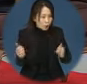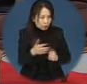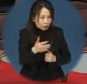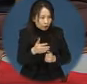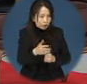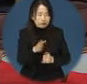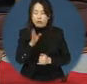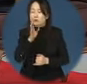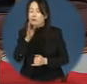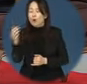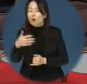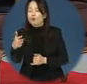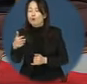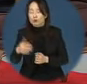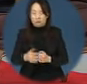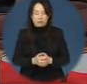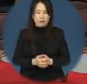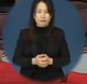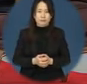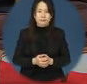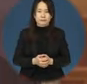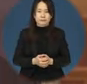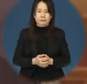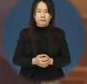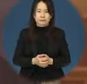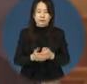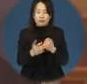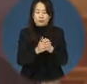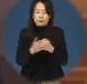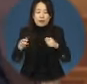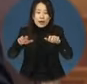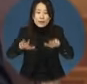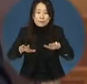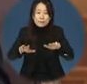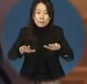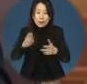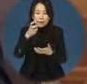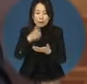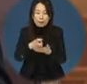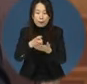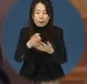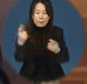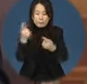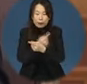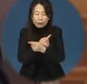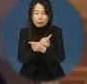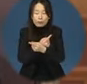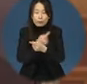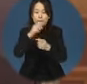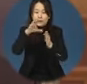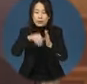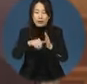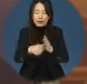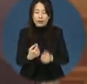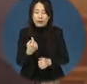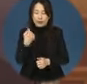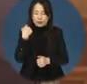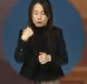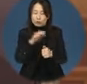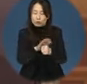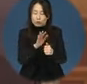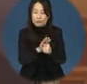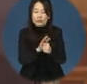원이던 기초 뇌도 다 없었음 드렸습니다 어제 들이 이제 이번에 제도를 신설하면서 보좌관 제도는